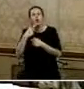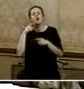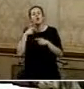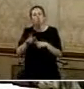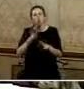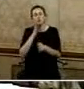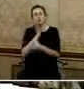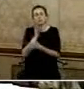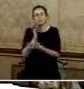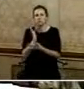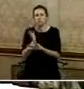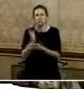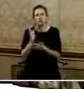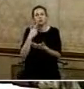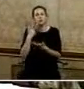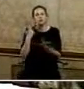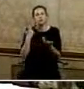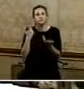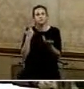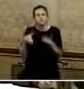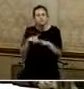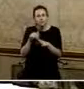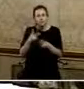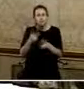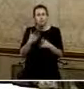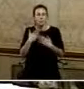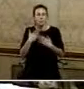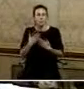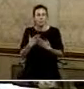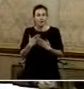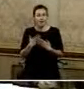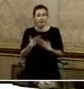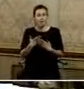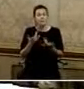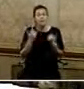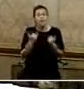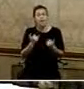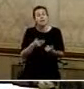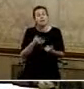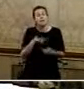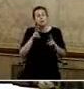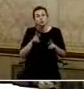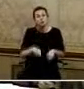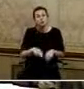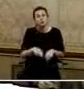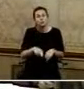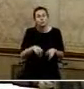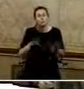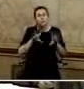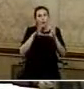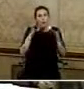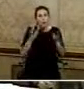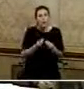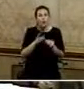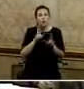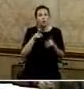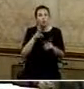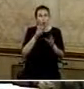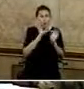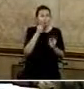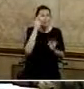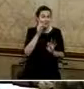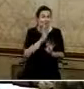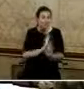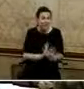se može svakako, načelno se može pohvaliti. E sad, ima, generalno, znači, to je dobra